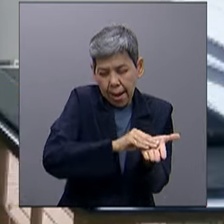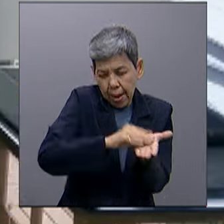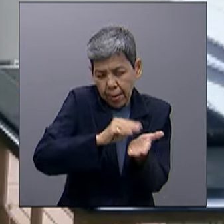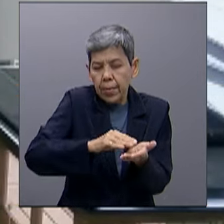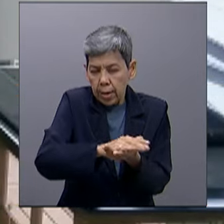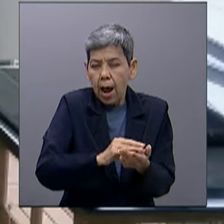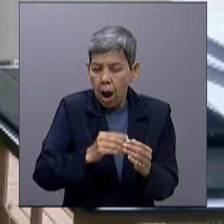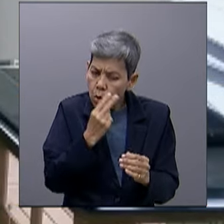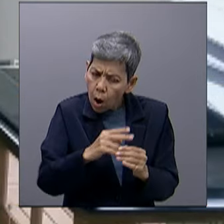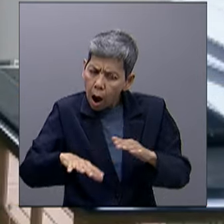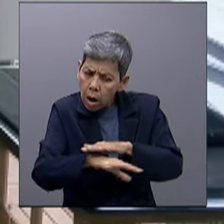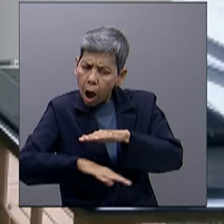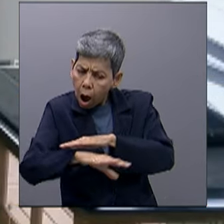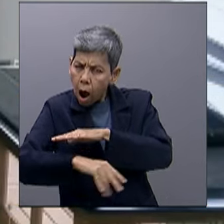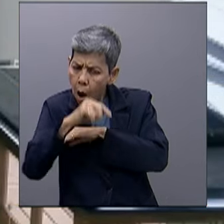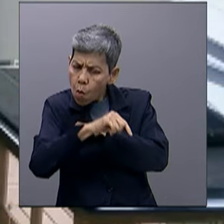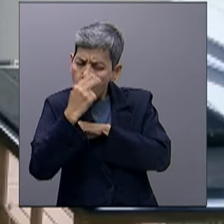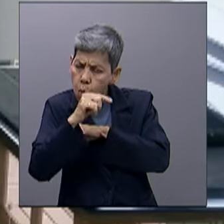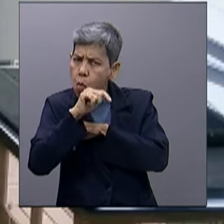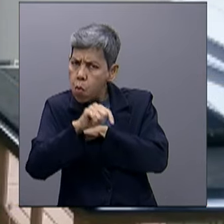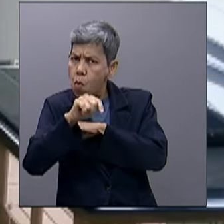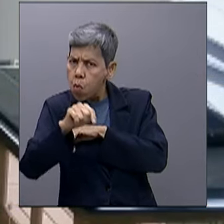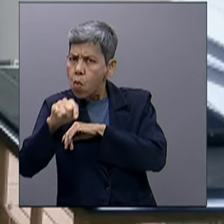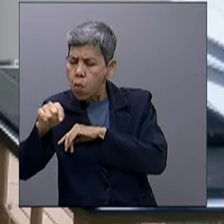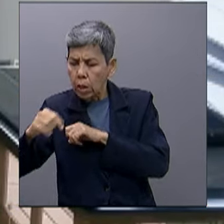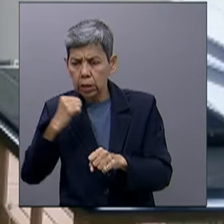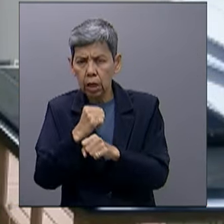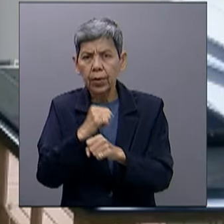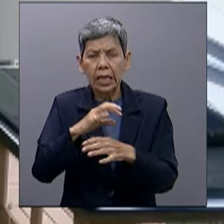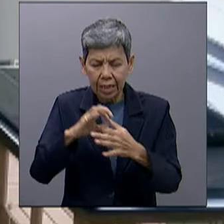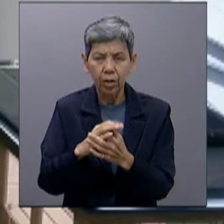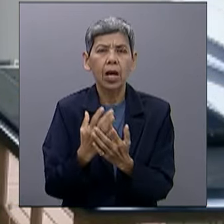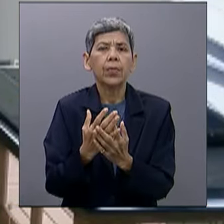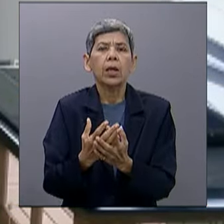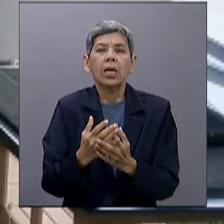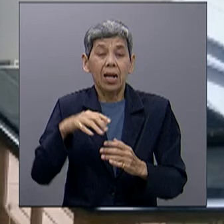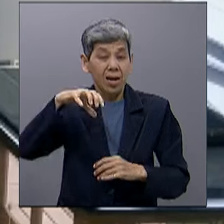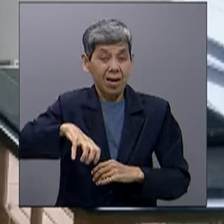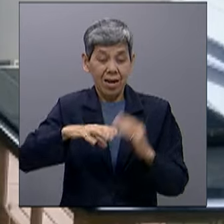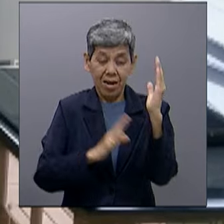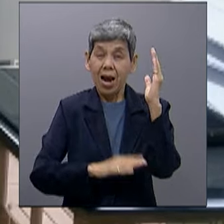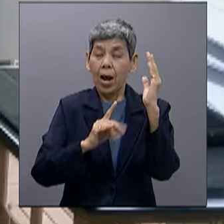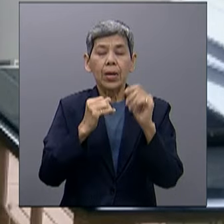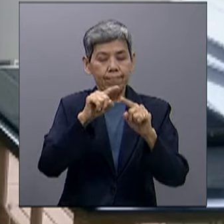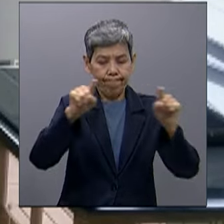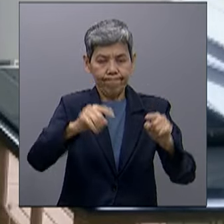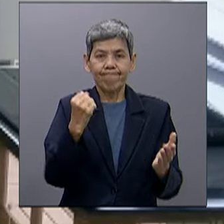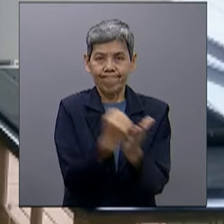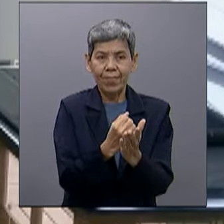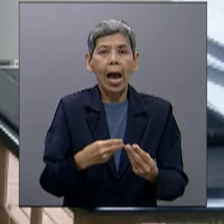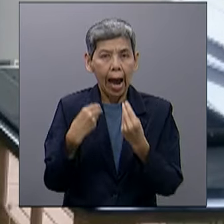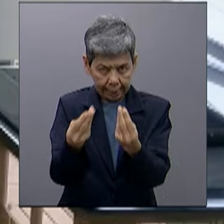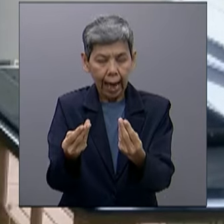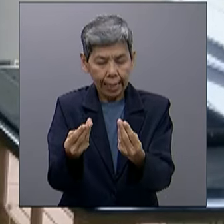เติมนะครับในเรื่องของการจัดเก็บหาของป่าซึ่งทางจังหวัดกระบี่ออกไปอนุญาตให้กับทางบริษัท